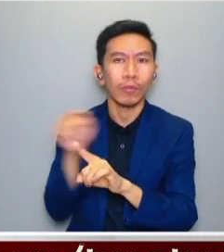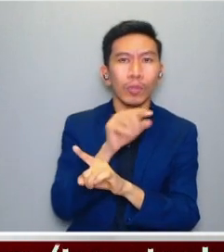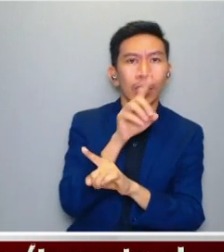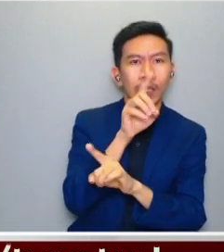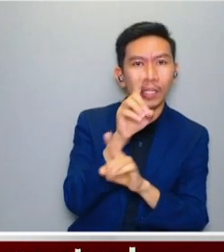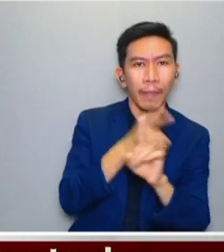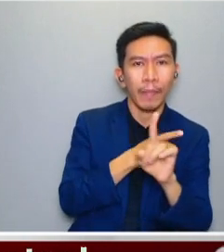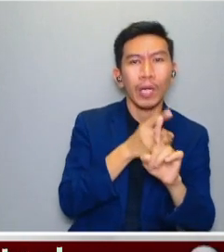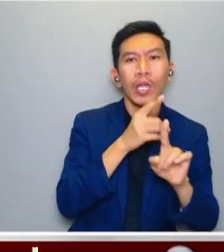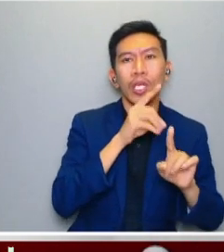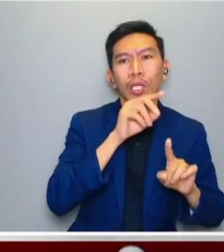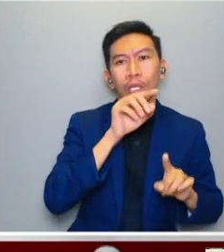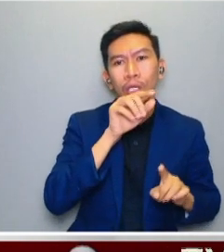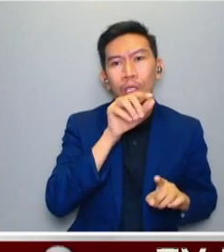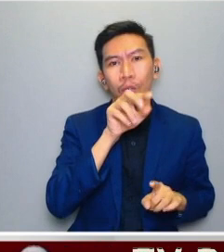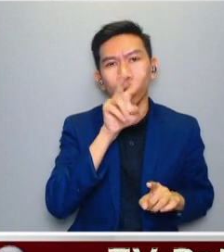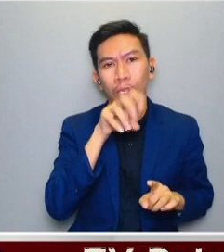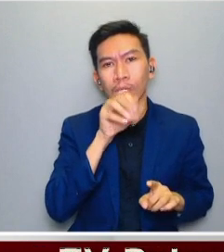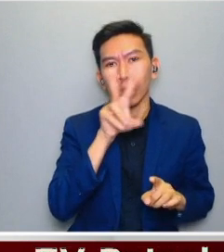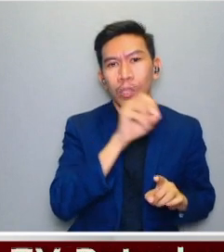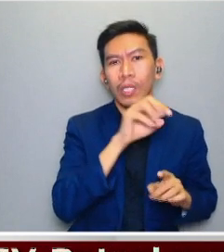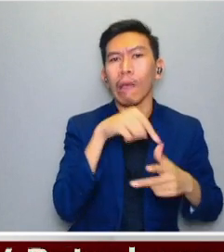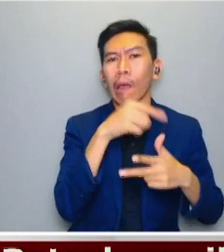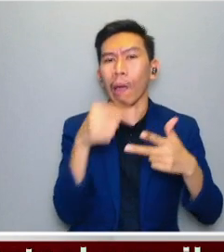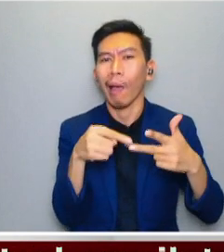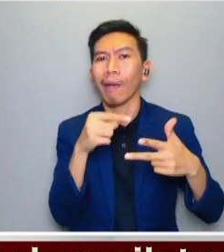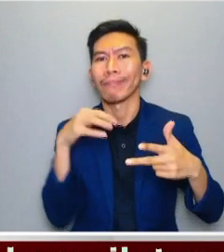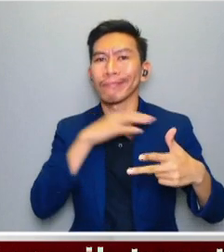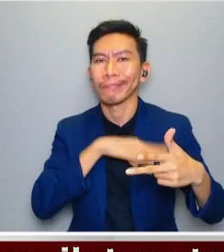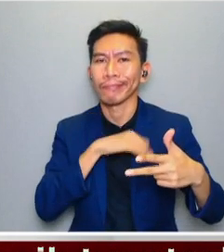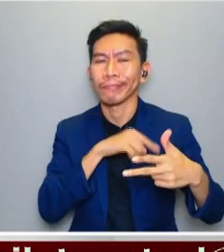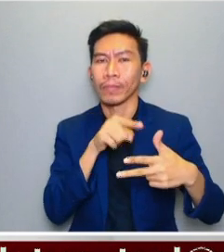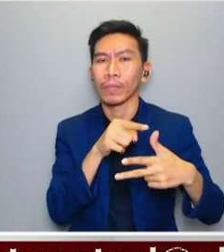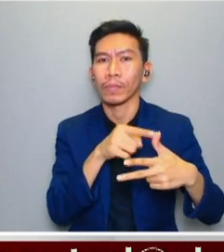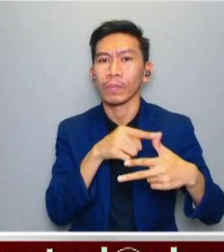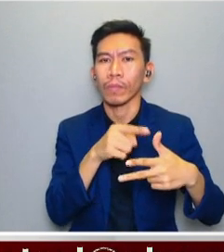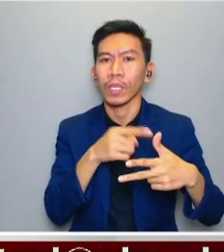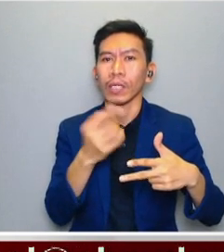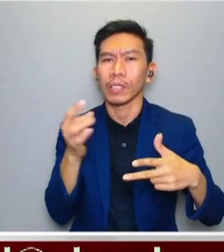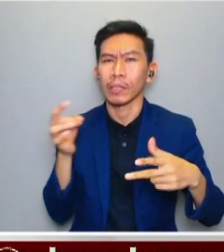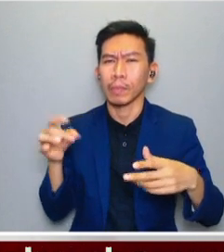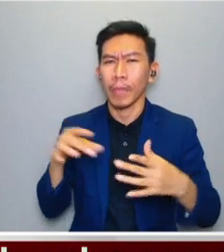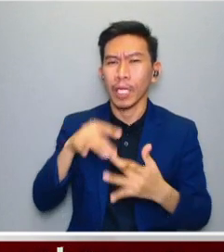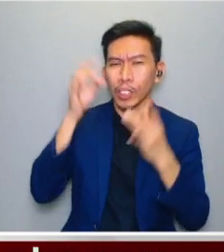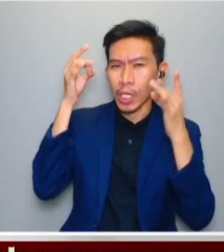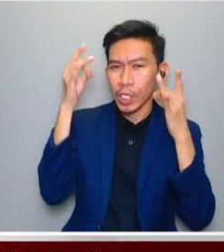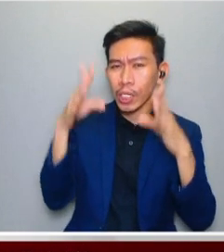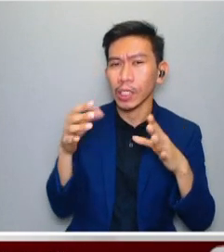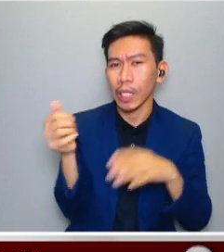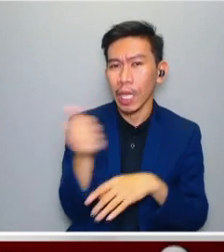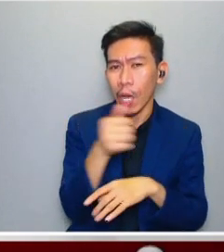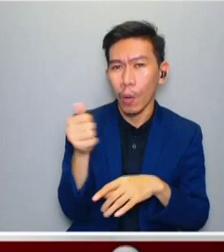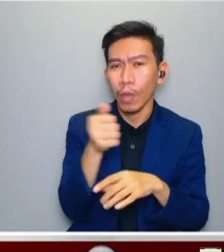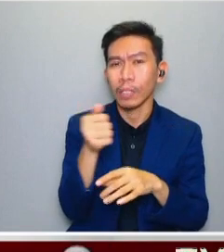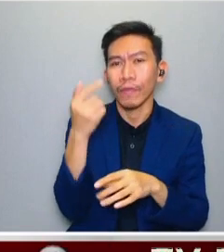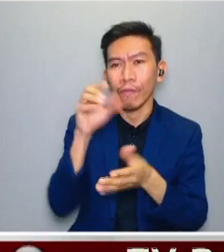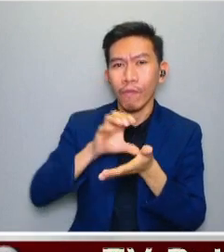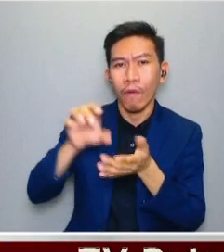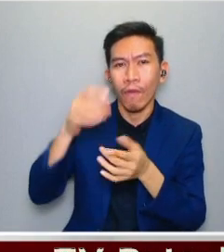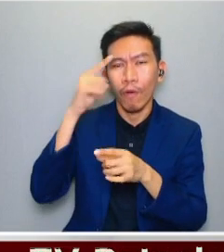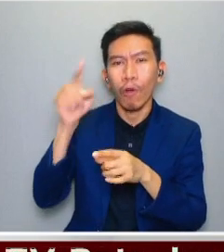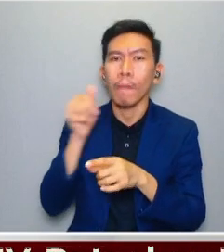sa health workers. Una, ang COVID-19 Special Risk Allowance na para sa lahat ng private at public health workers